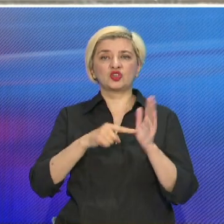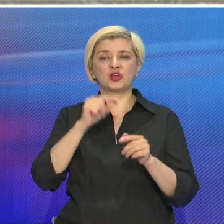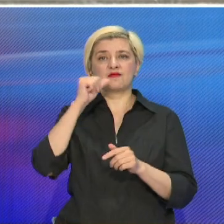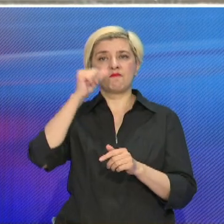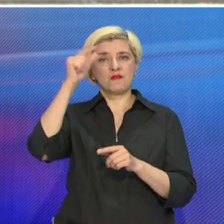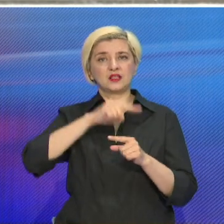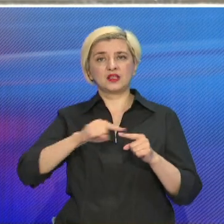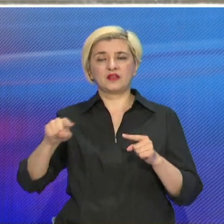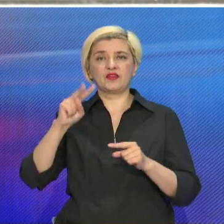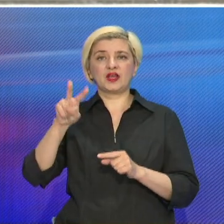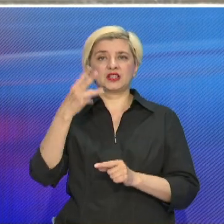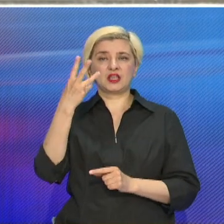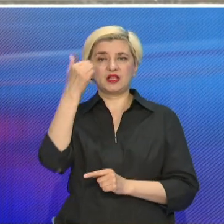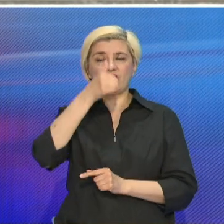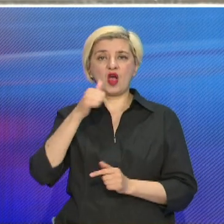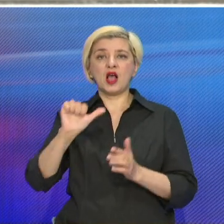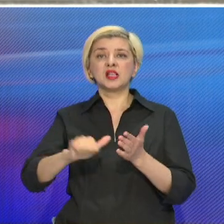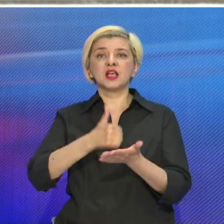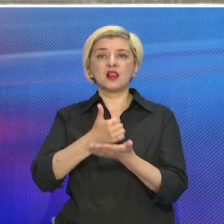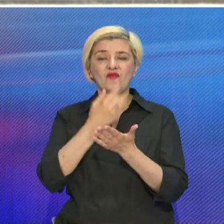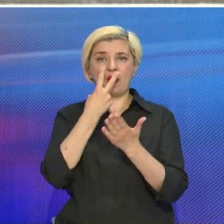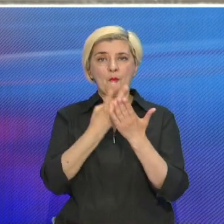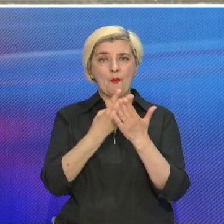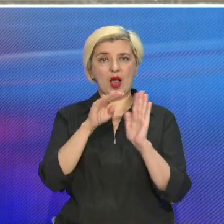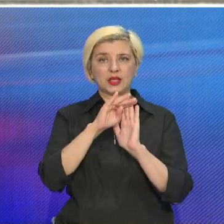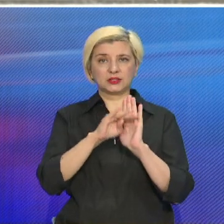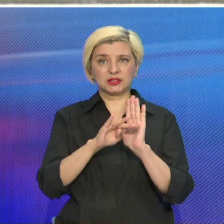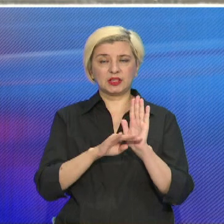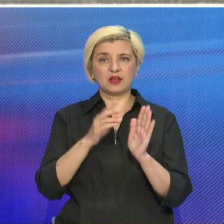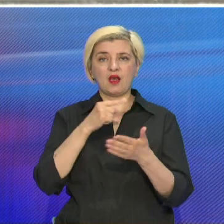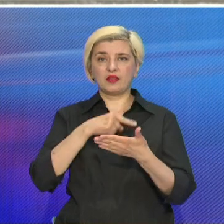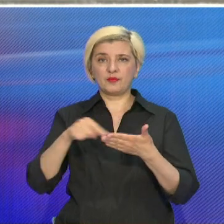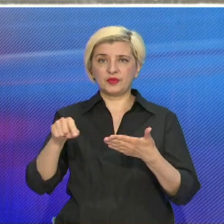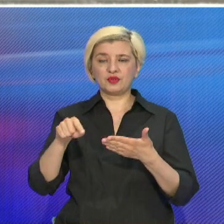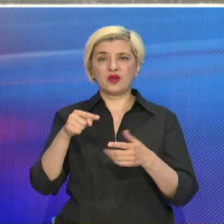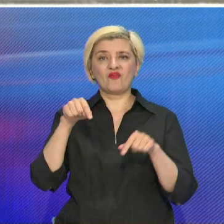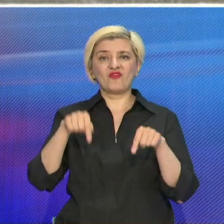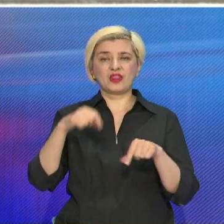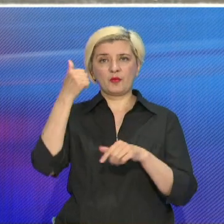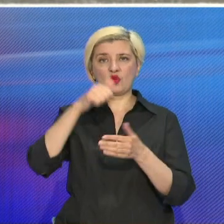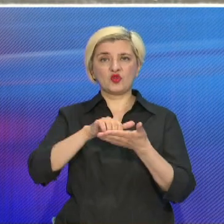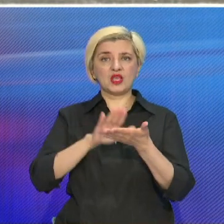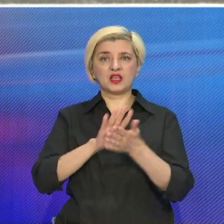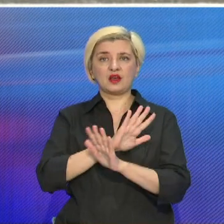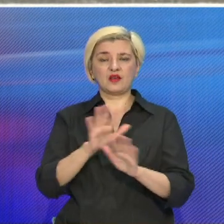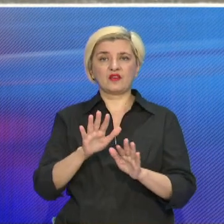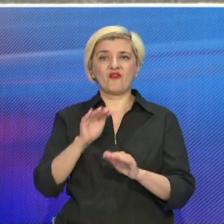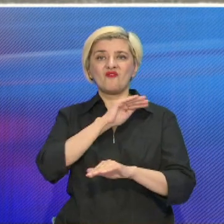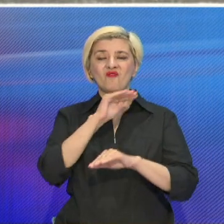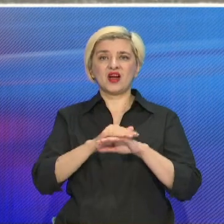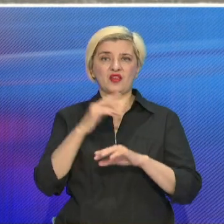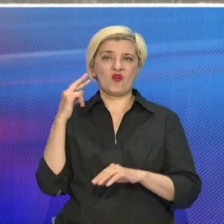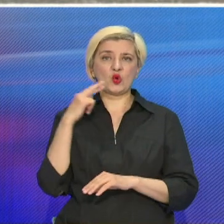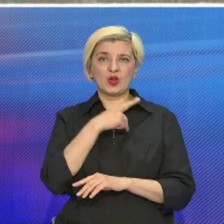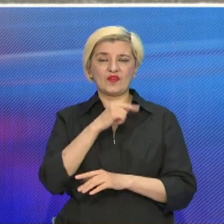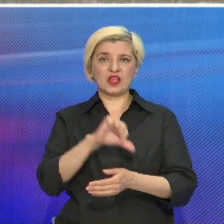года. Одним из главных показателей хочу отметить, что в этом году не зарегистрировано фактов отравления наркотиков, в том